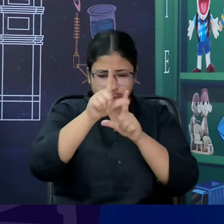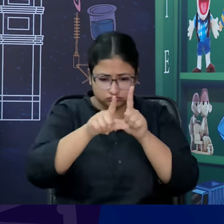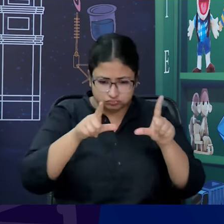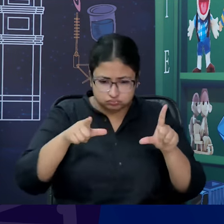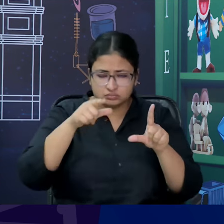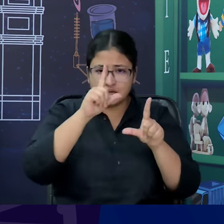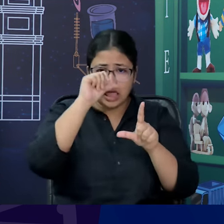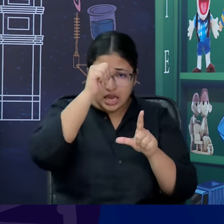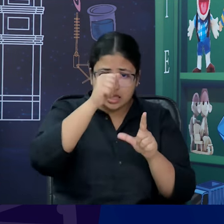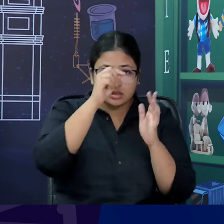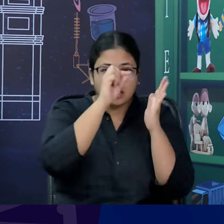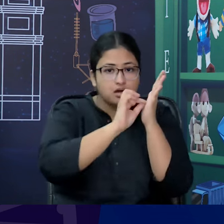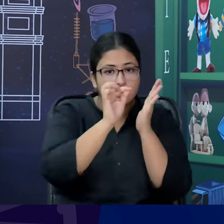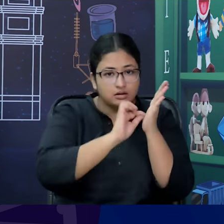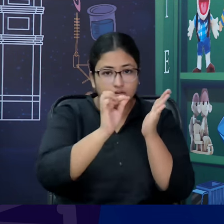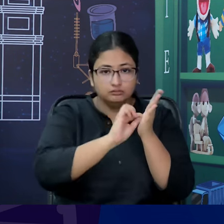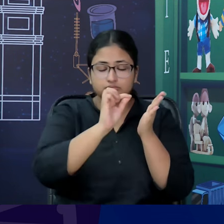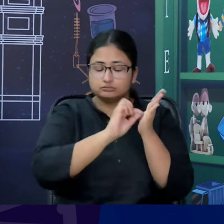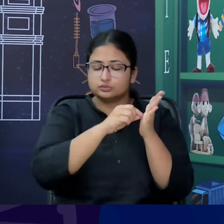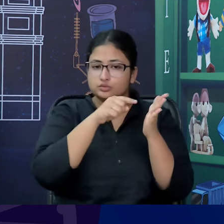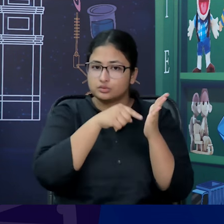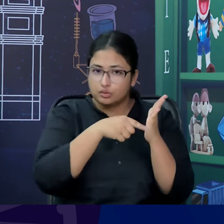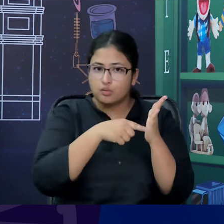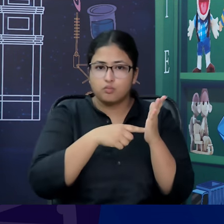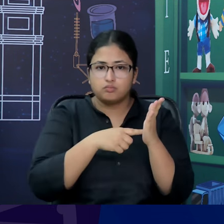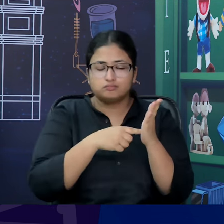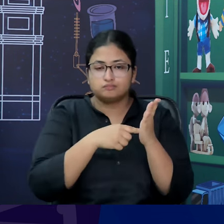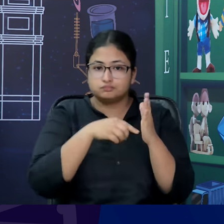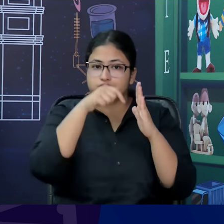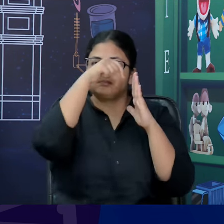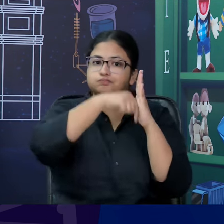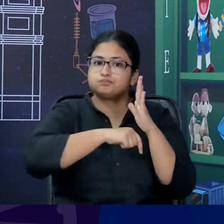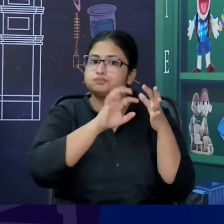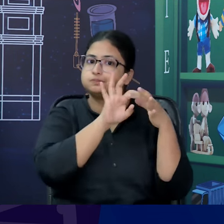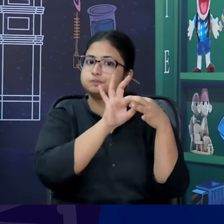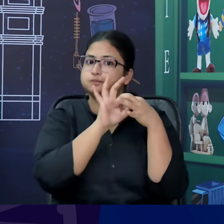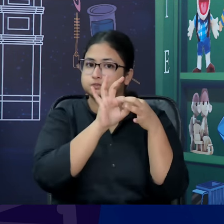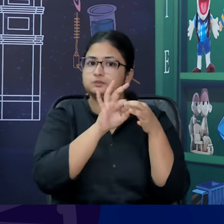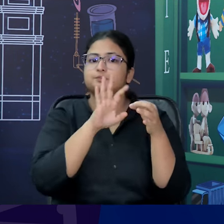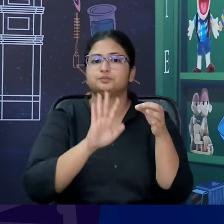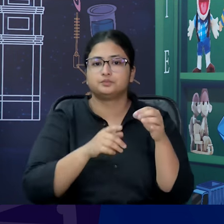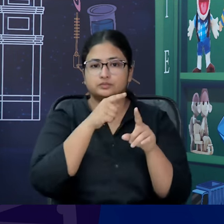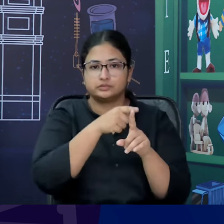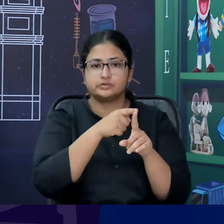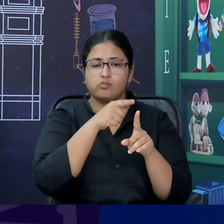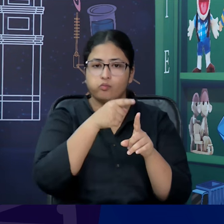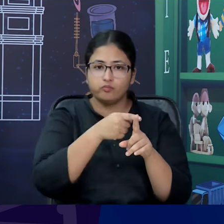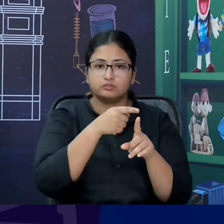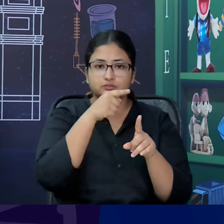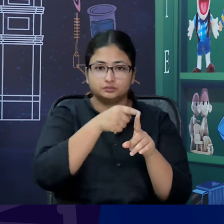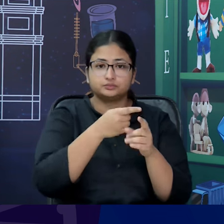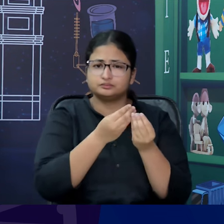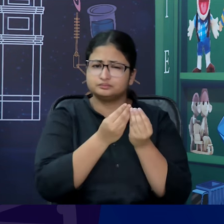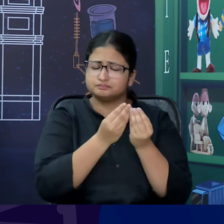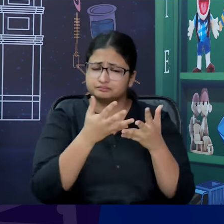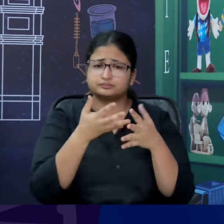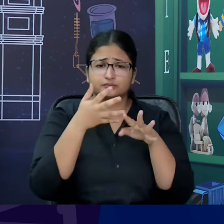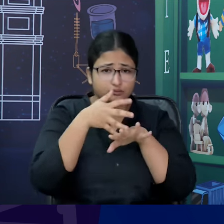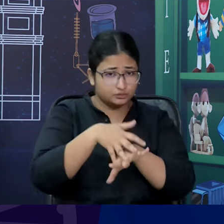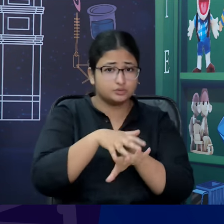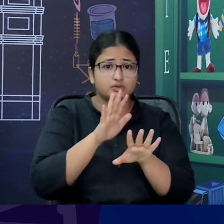ज्ञानपीठ पुरस्कार से भी इन्हें सम्मानित किया गया है साहित्य के क्षेत्र में अनमोल योगदान इनका है हिंदी के में